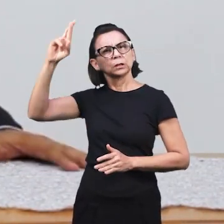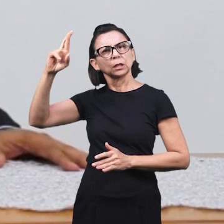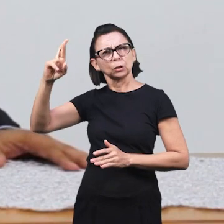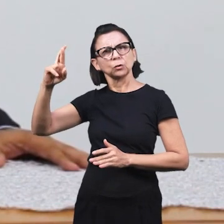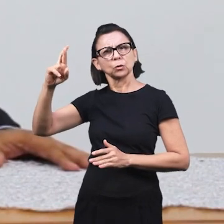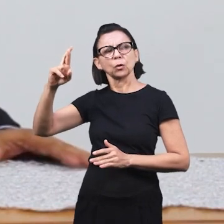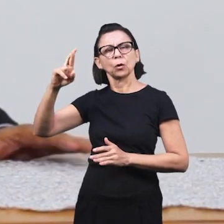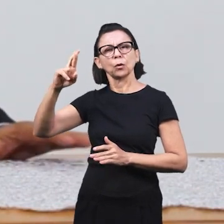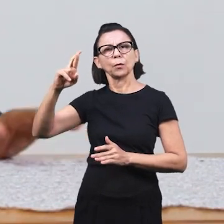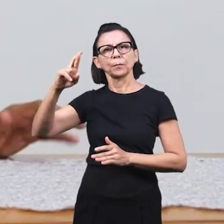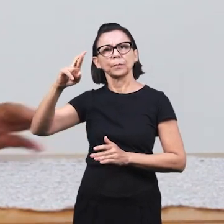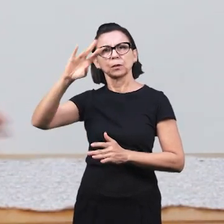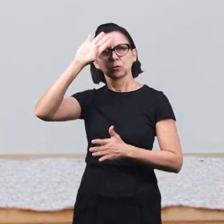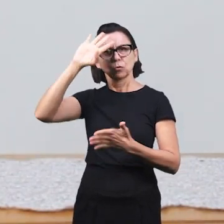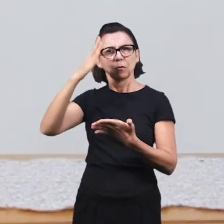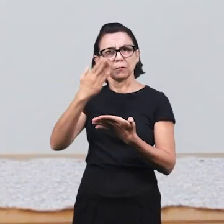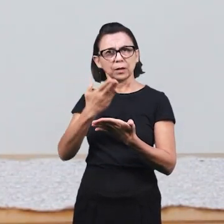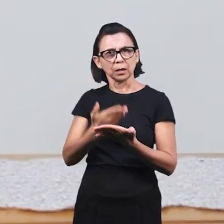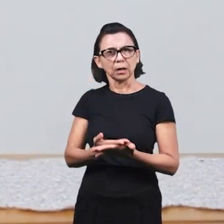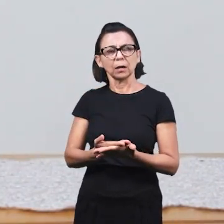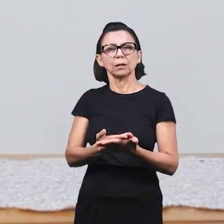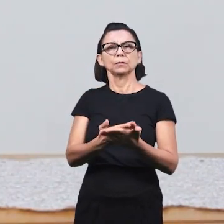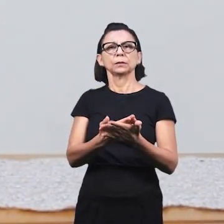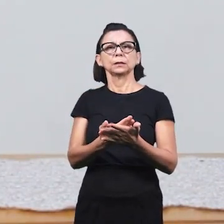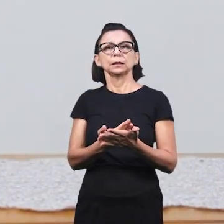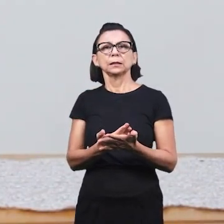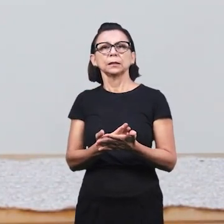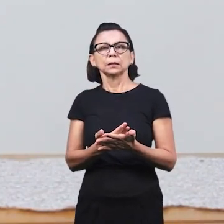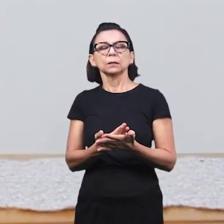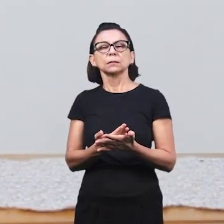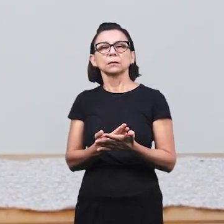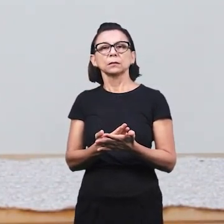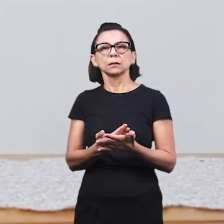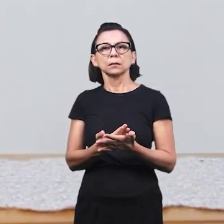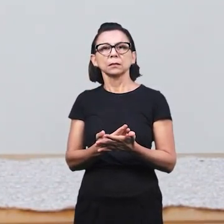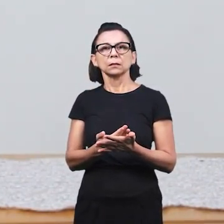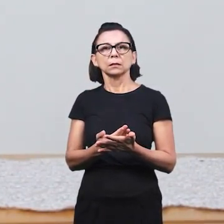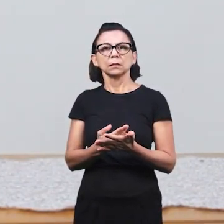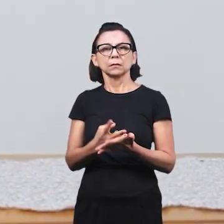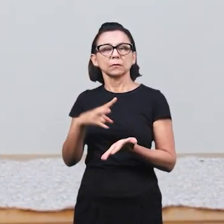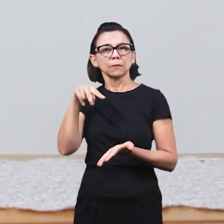рукой Божью. И наше упование, оно от нашего общения